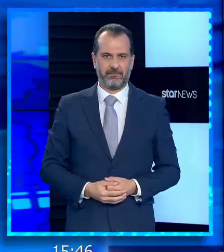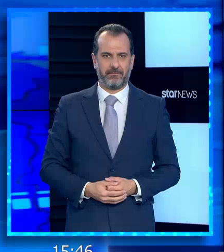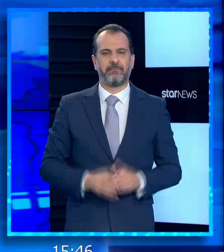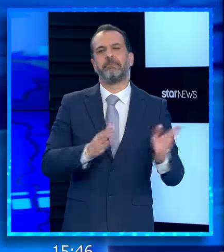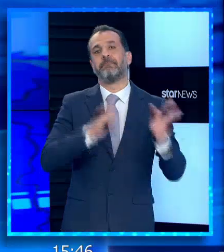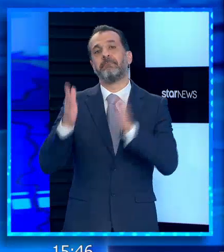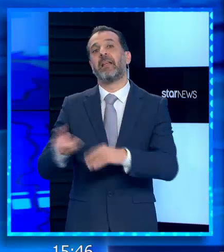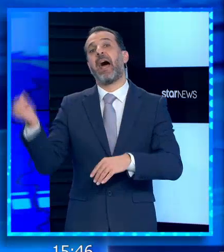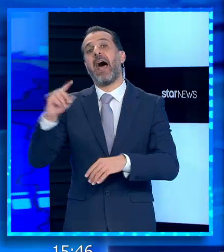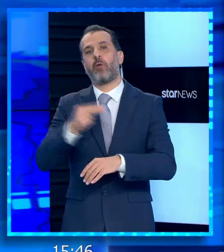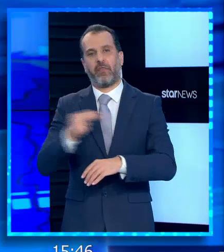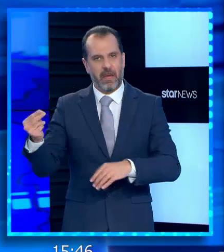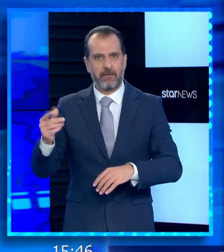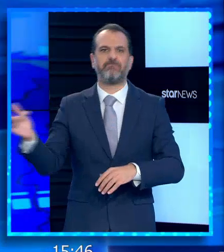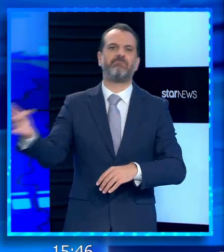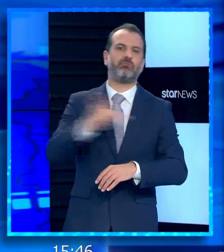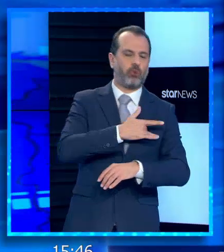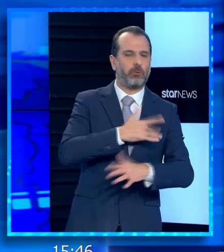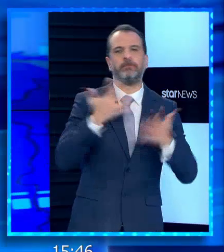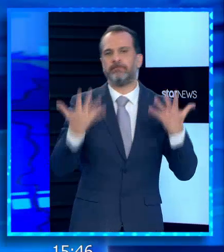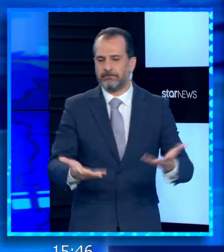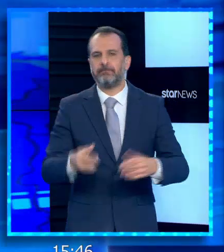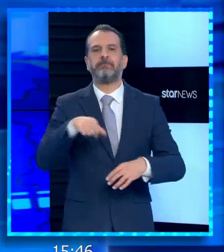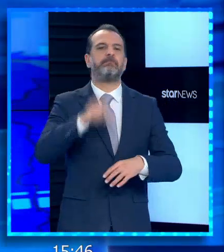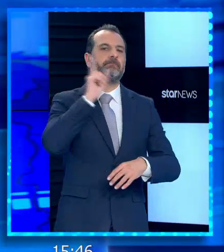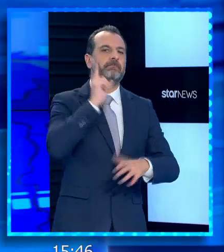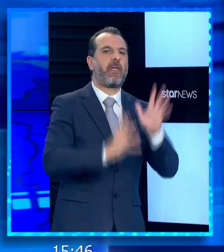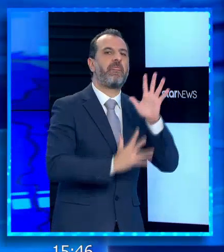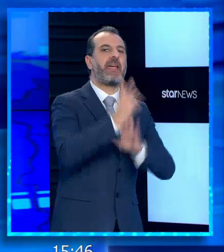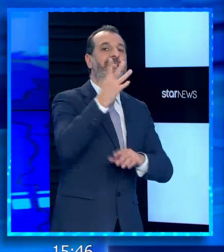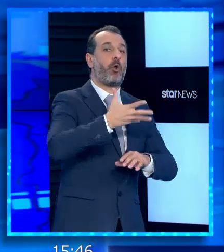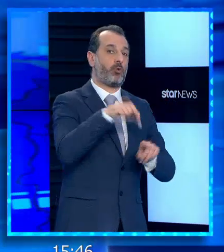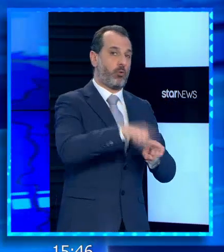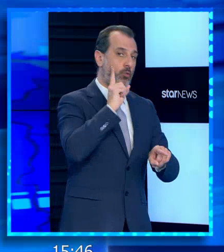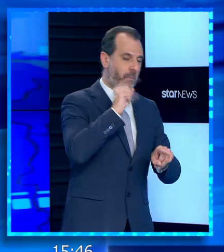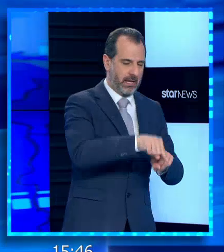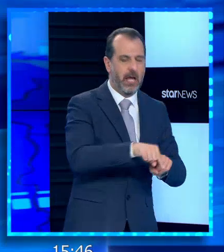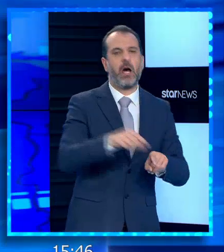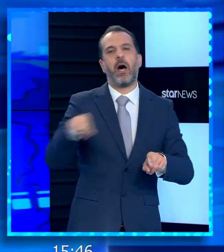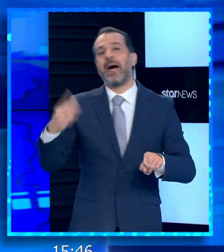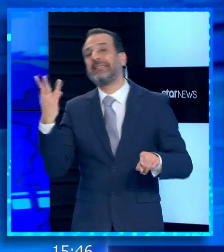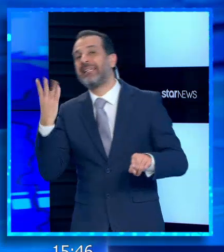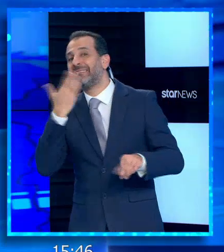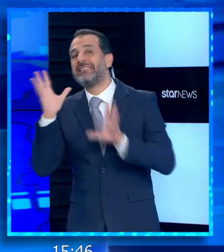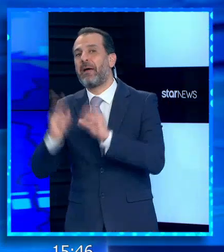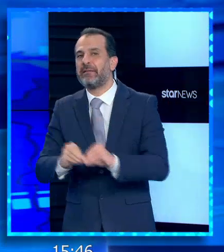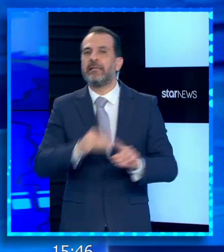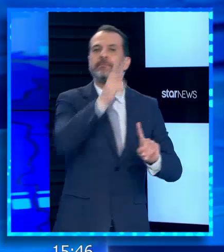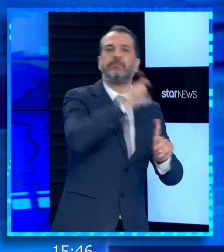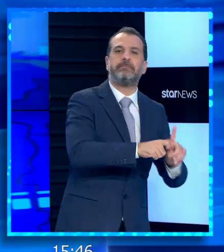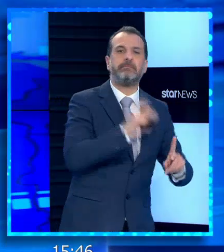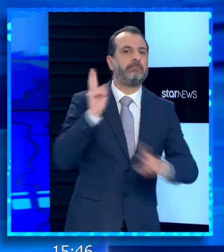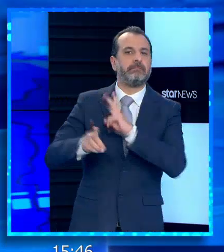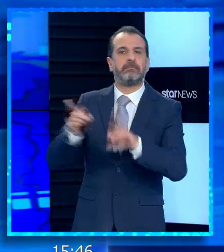Αλλάζουμε και πάλι θέμα και περνάμε στην υπόθεση ασέλγειας μιας ανήλικης κοπέλας από τρεις συμμαθητές της στα δυτικά προάστια. Μόνο σοκ και